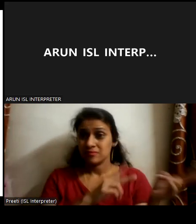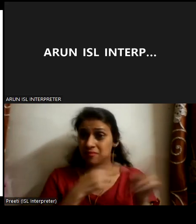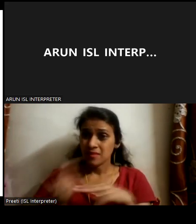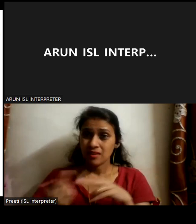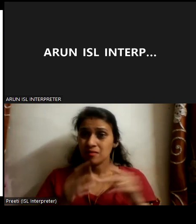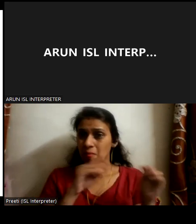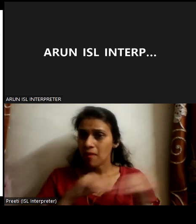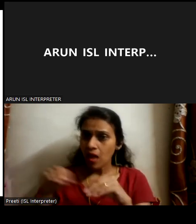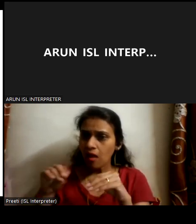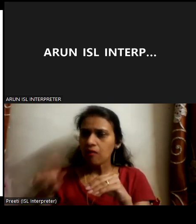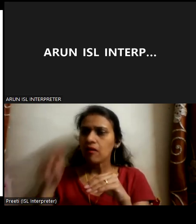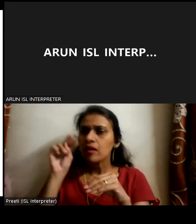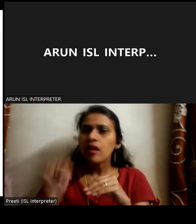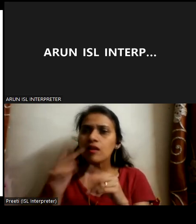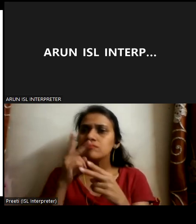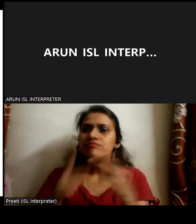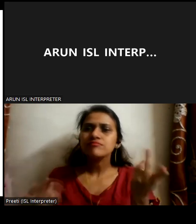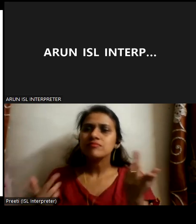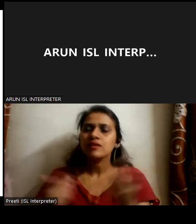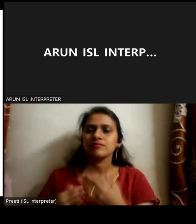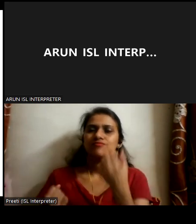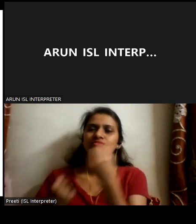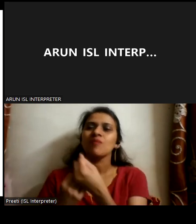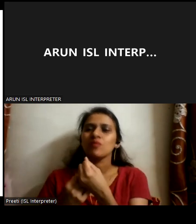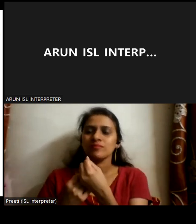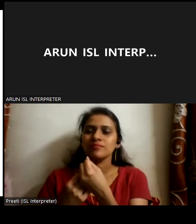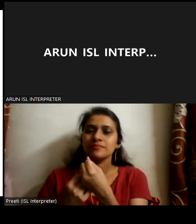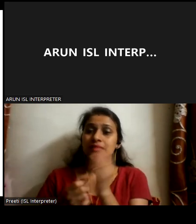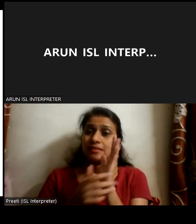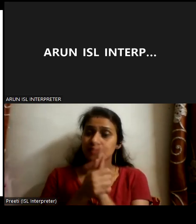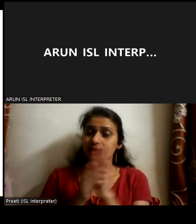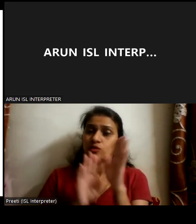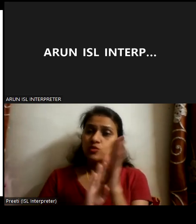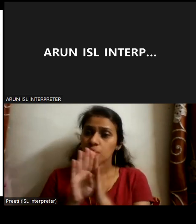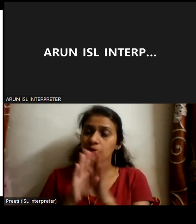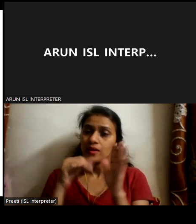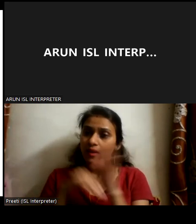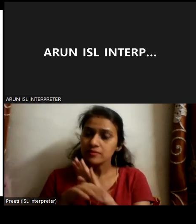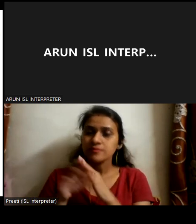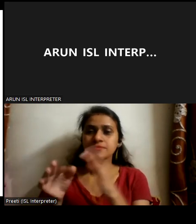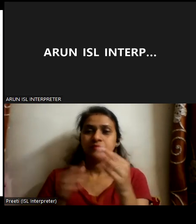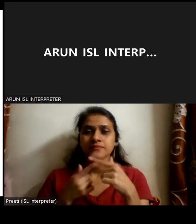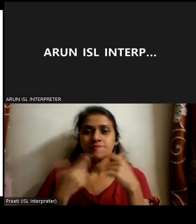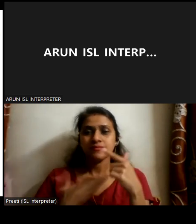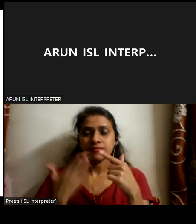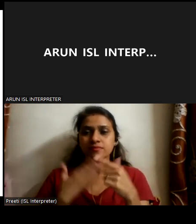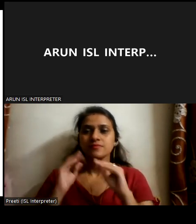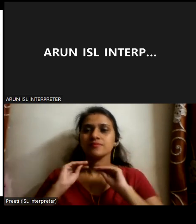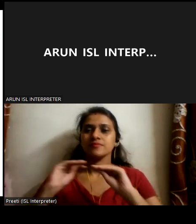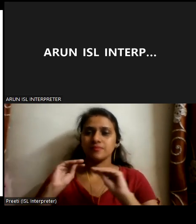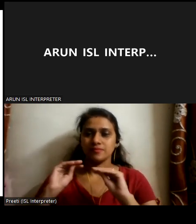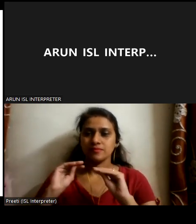नहीं है तो उसको देखा जाता है. सो इन स्किल डेवलपमेंट वी विल बी ट्रेनिंग them